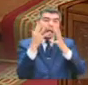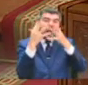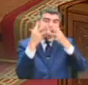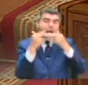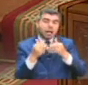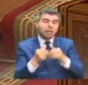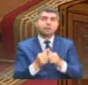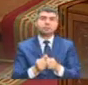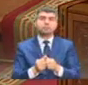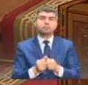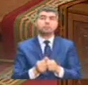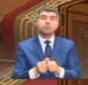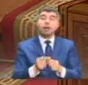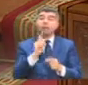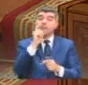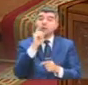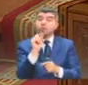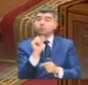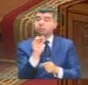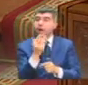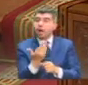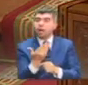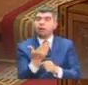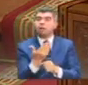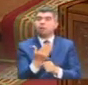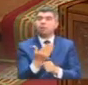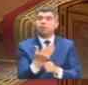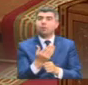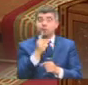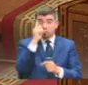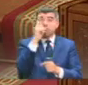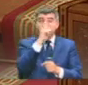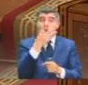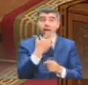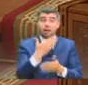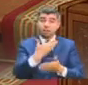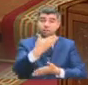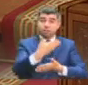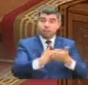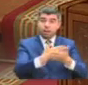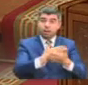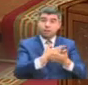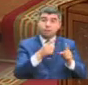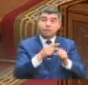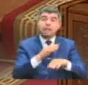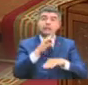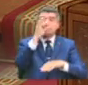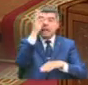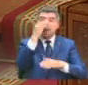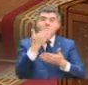والطابع ديالها، وهاد الدراسة عليها إن شاء الله غتبنى السياسة